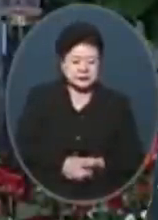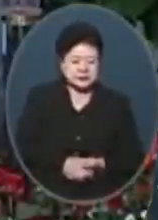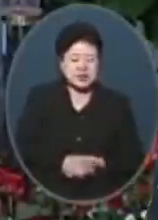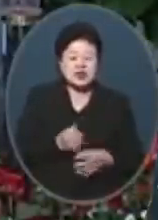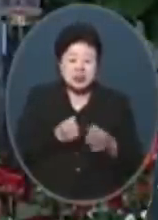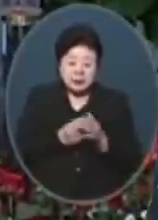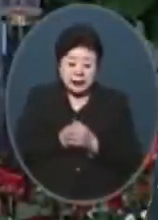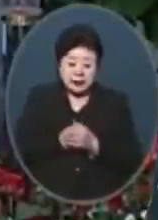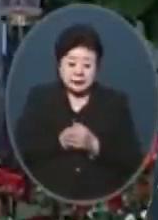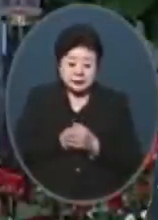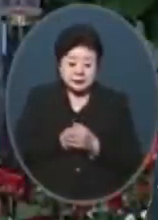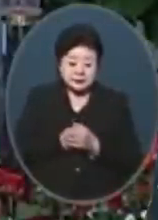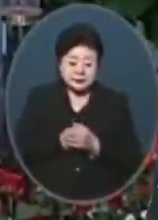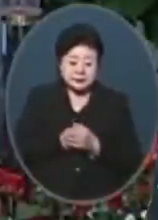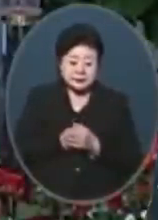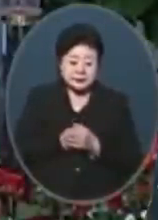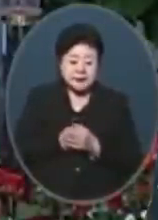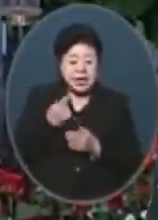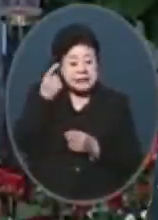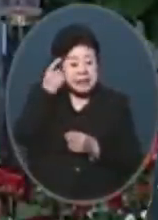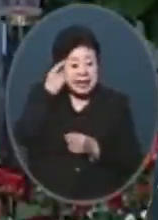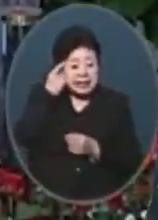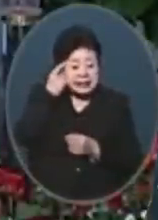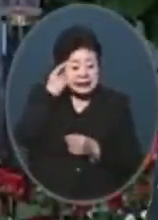그러므로 생각이